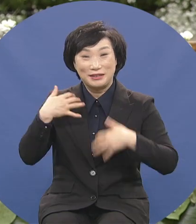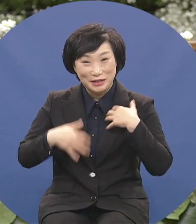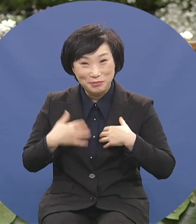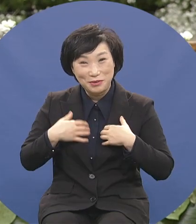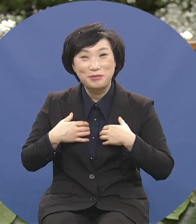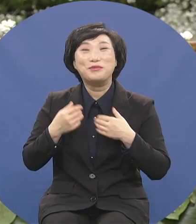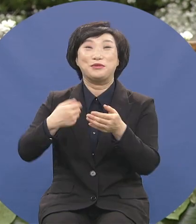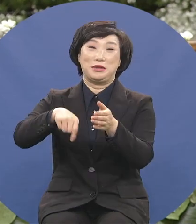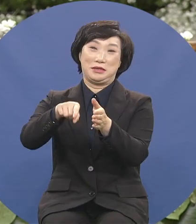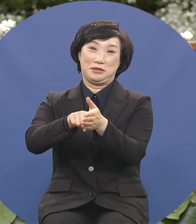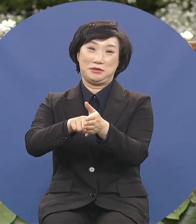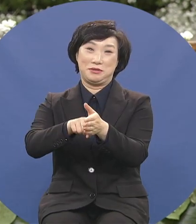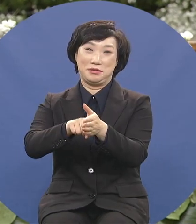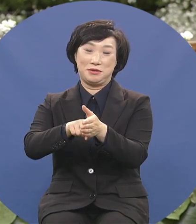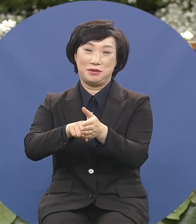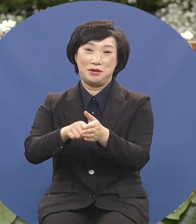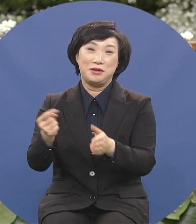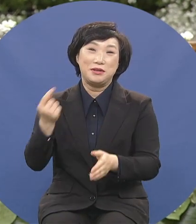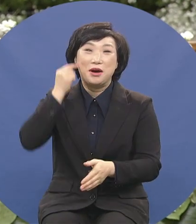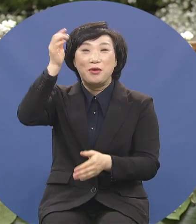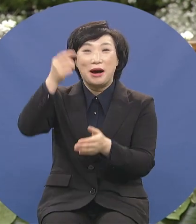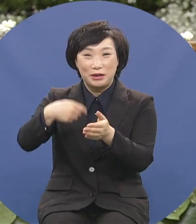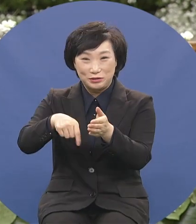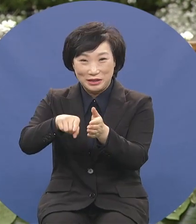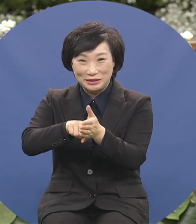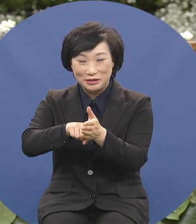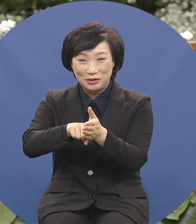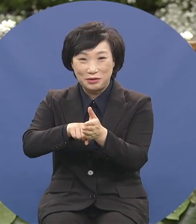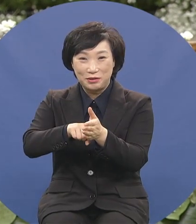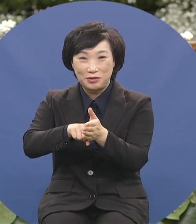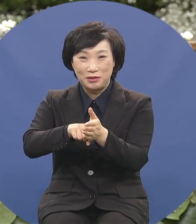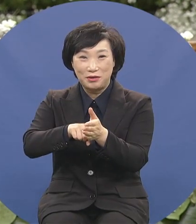기쁨을 위하여, 영광을 위해서